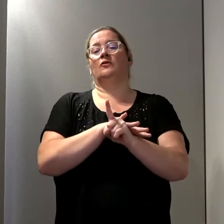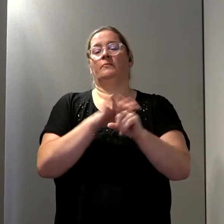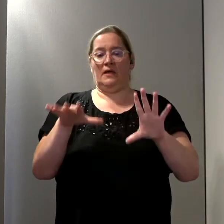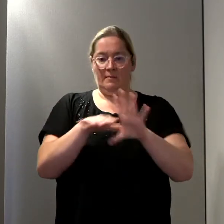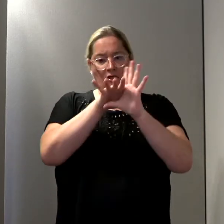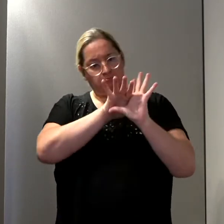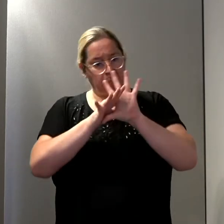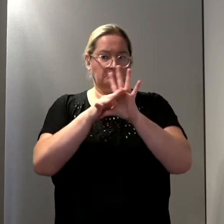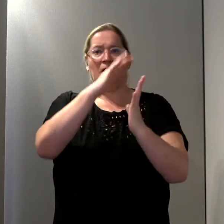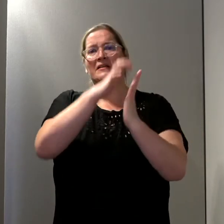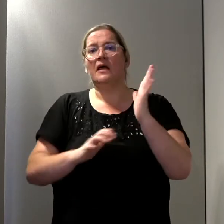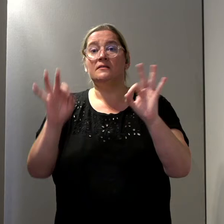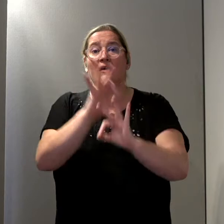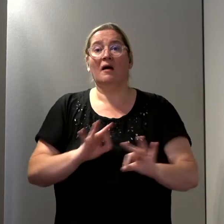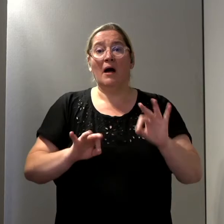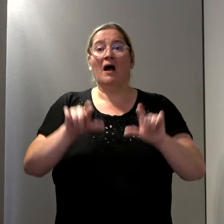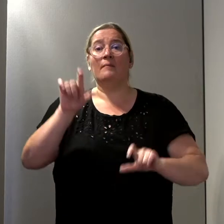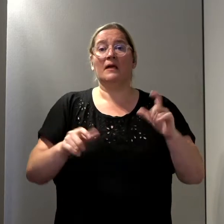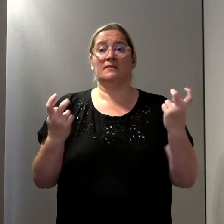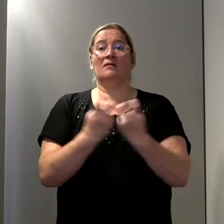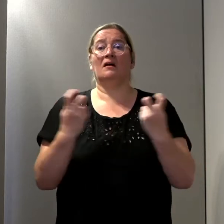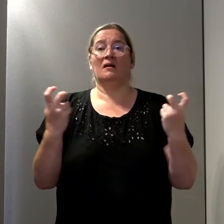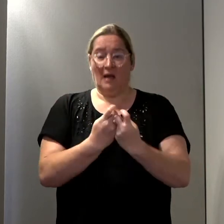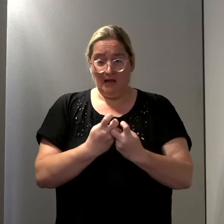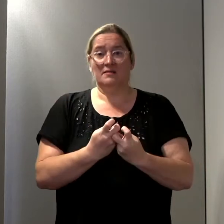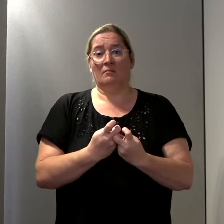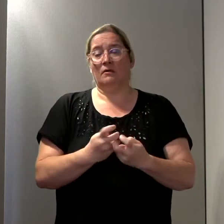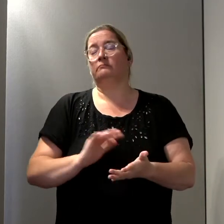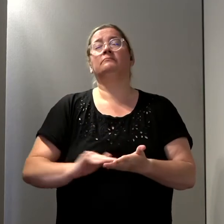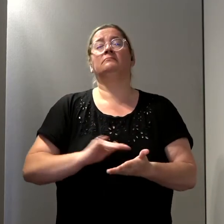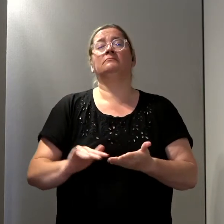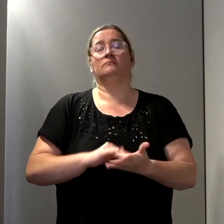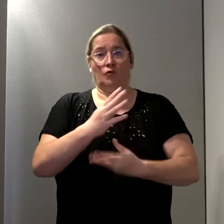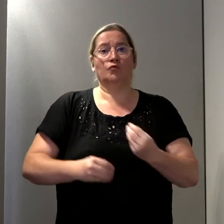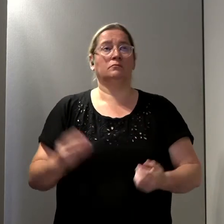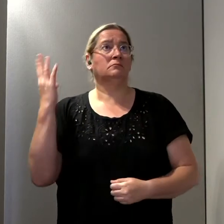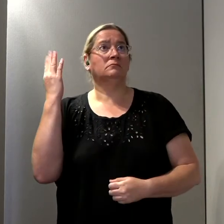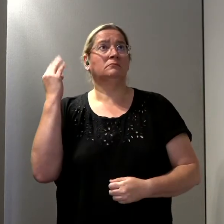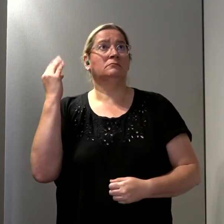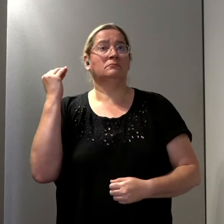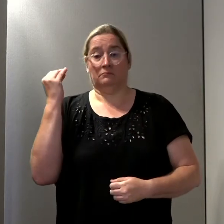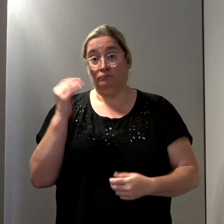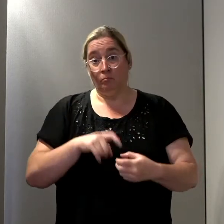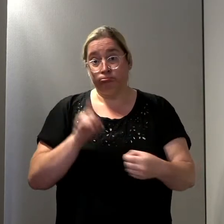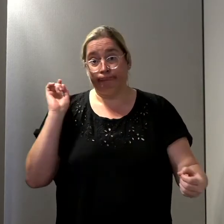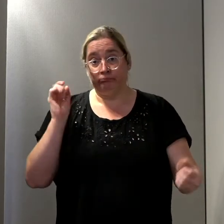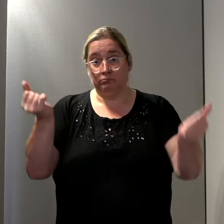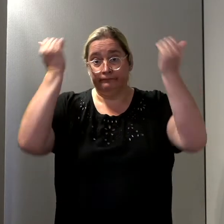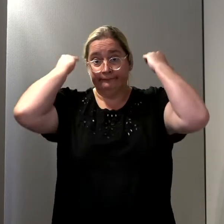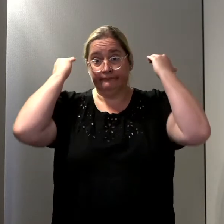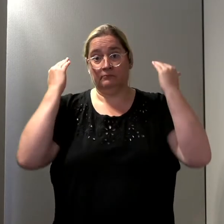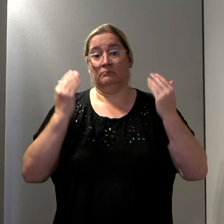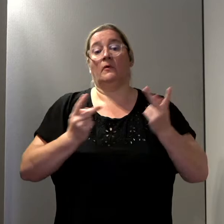textuelle, les personnes naviguant avec un lecteur d'écran sont tout simplement exclues de ces conversations visuelles.